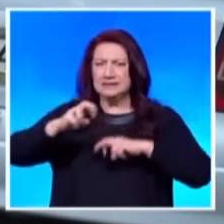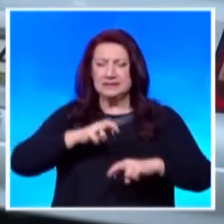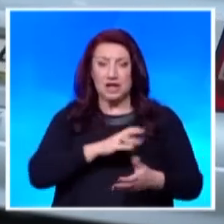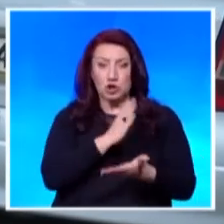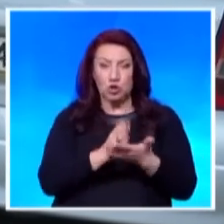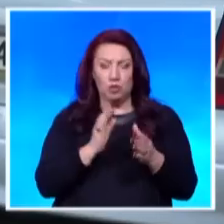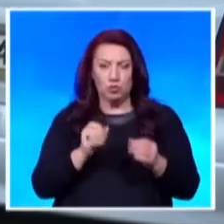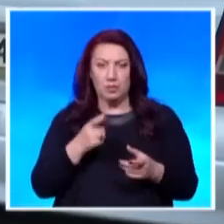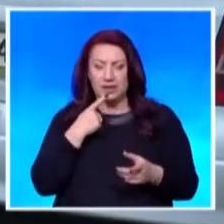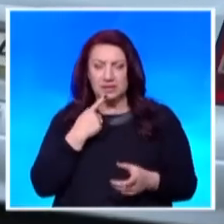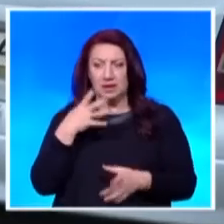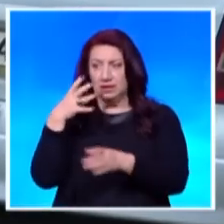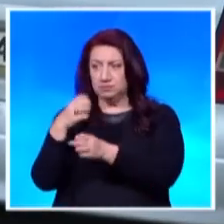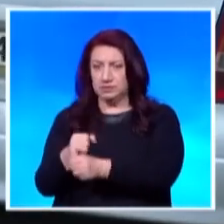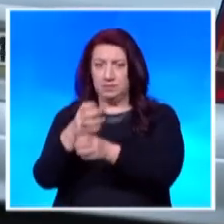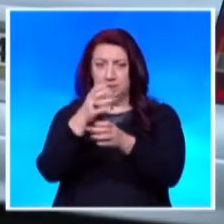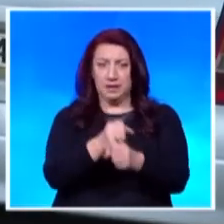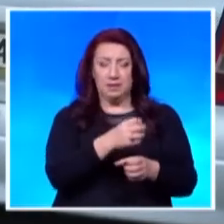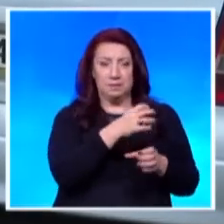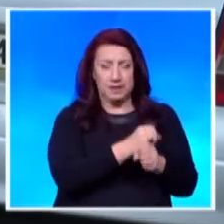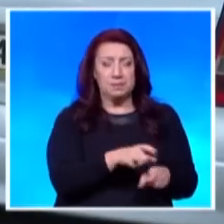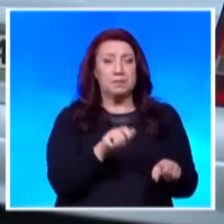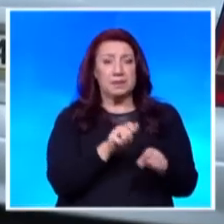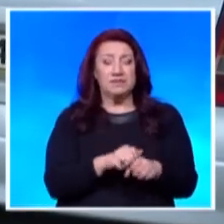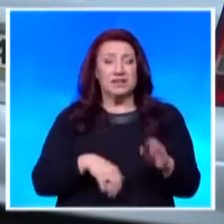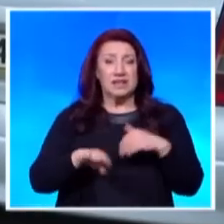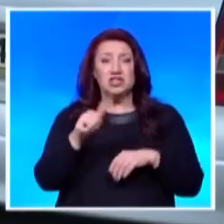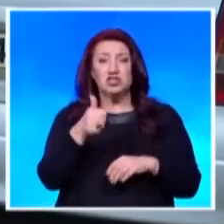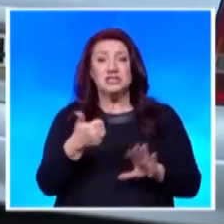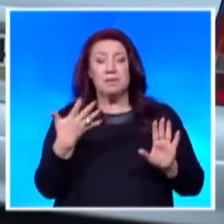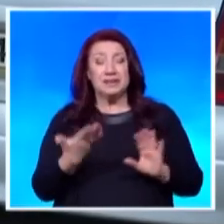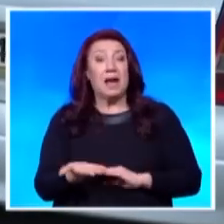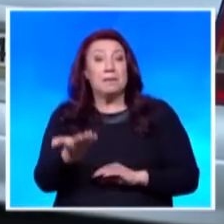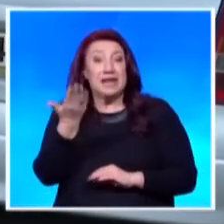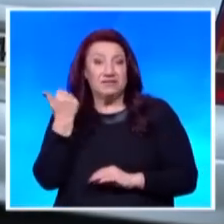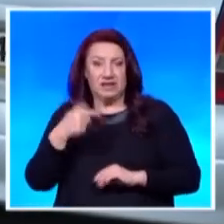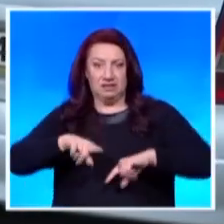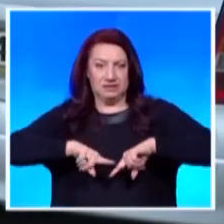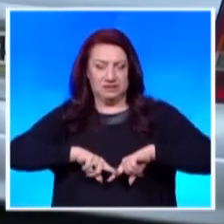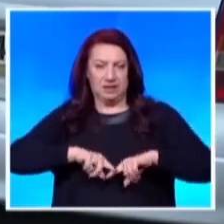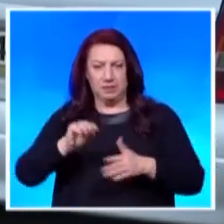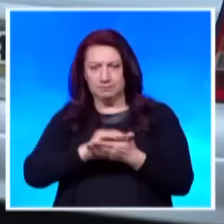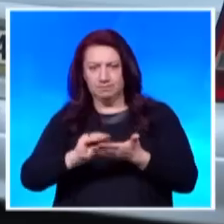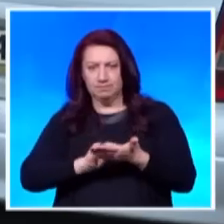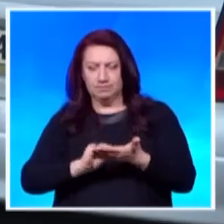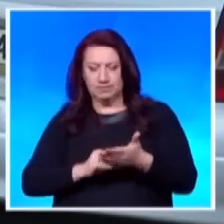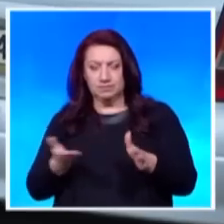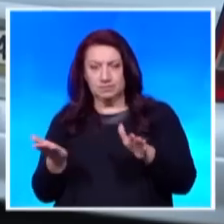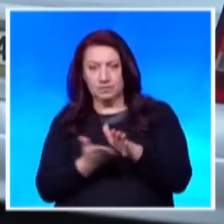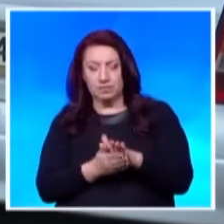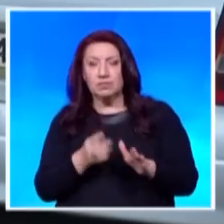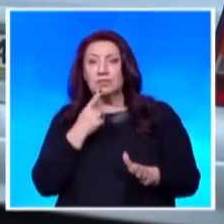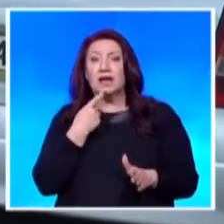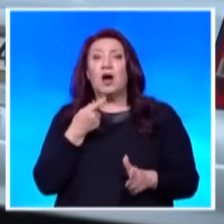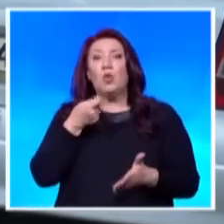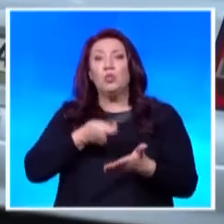водят до над 65 досъдебни производства. Образувани са и близо 250 преписки за купуване на гласове, съобщиха